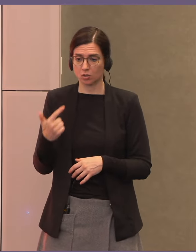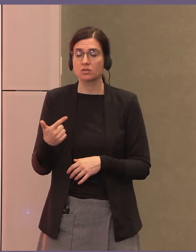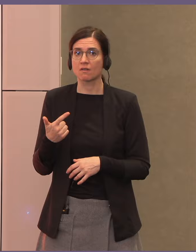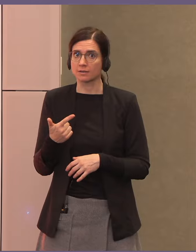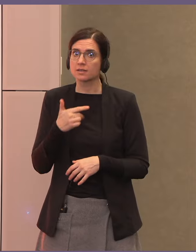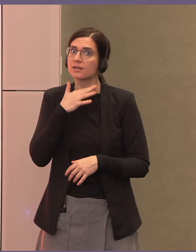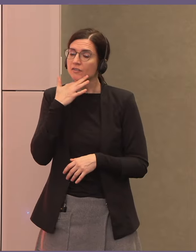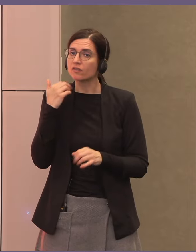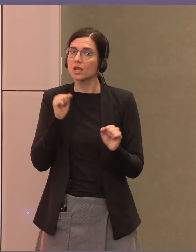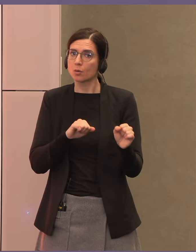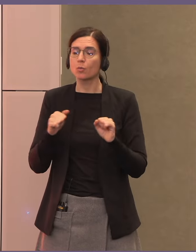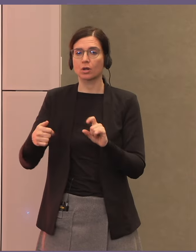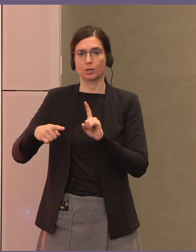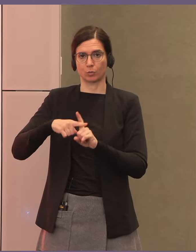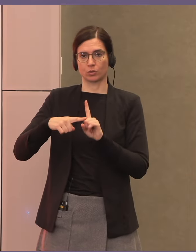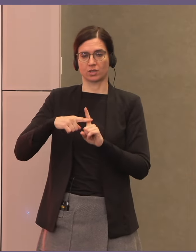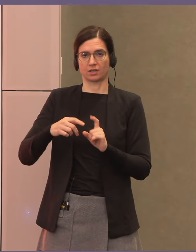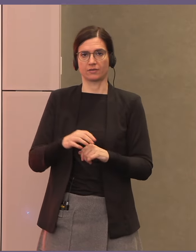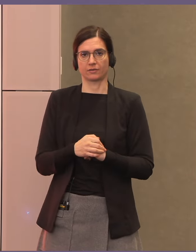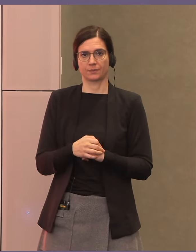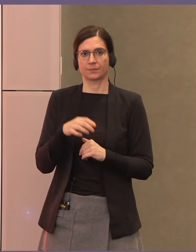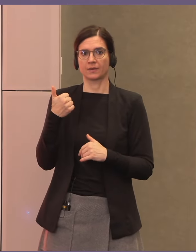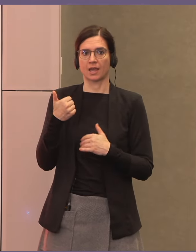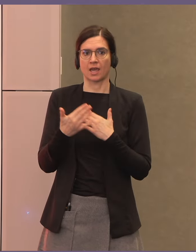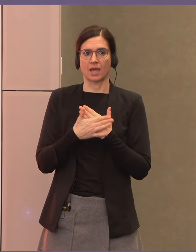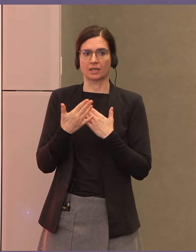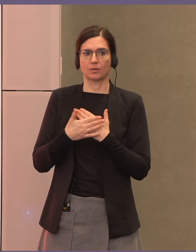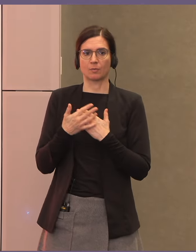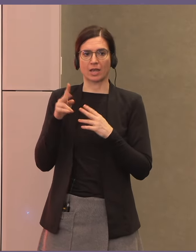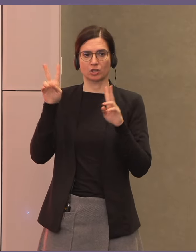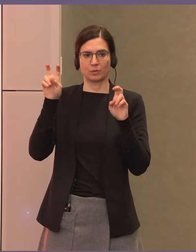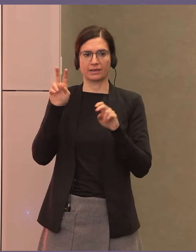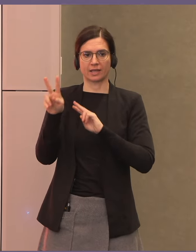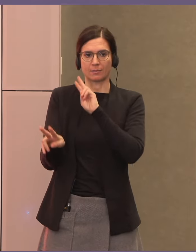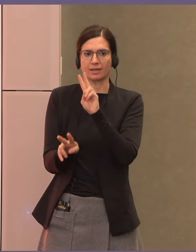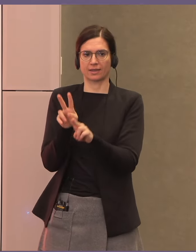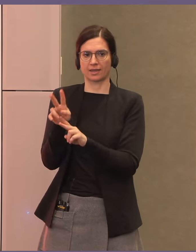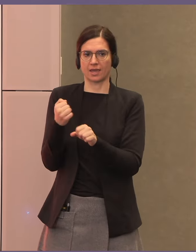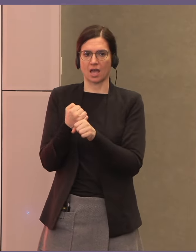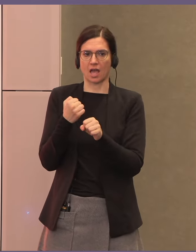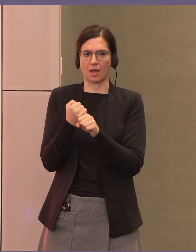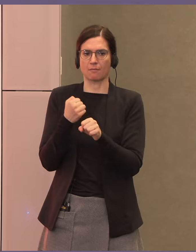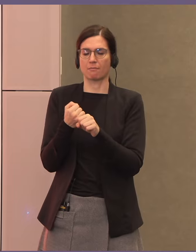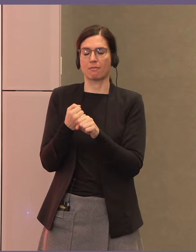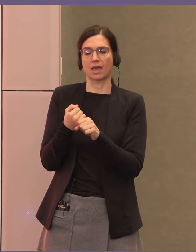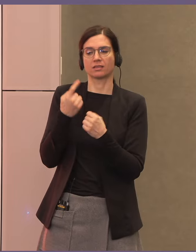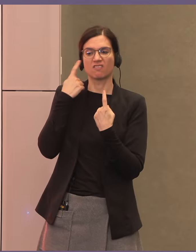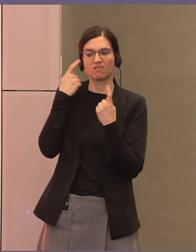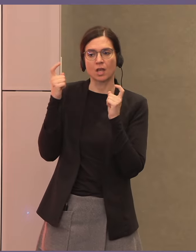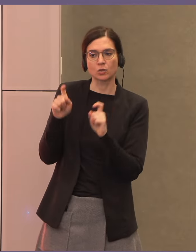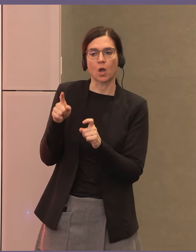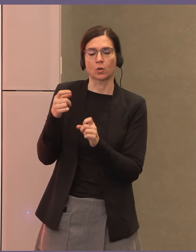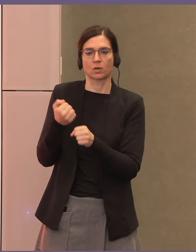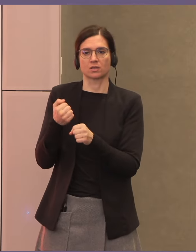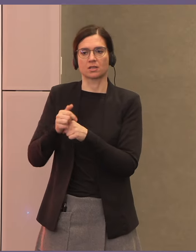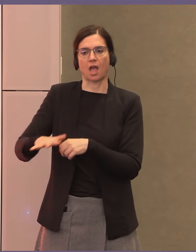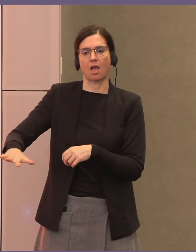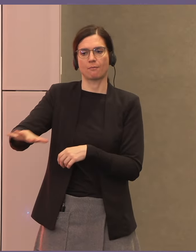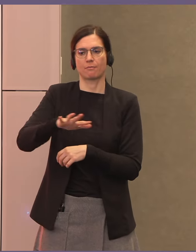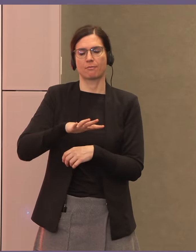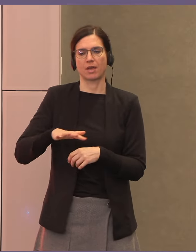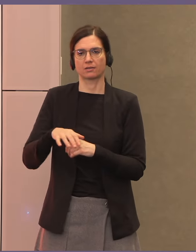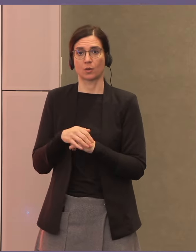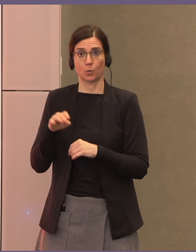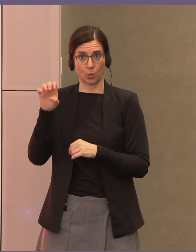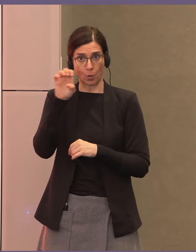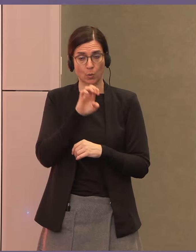ermöglicht ich möchte nur ein Beispiel aus der Care Arbeit sagen um ein bisschen konkreter zu werden wir sehen wir haben